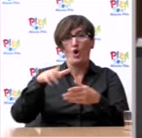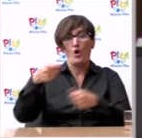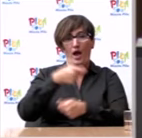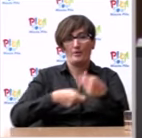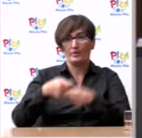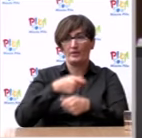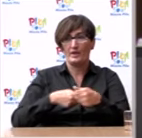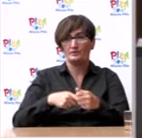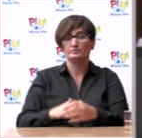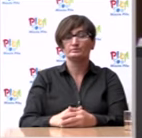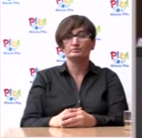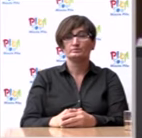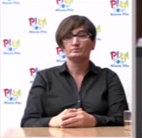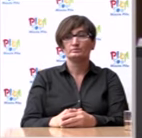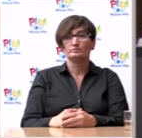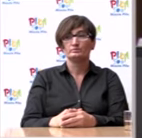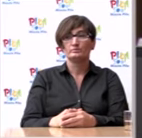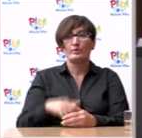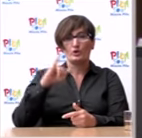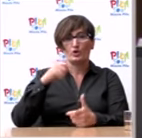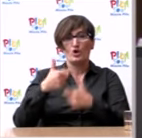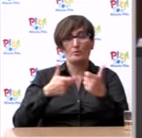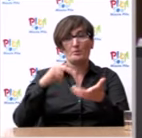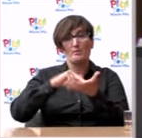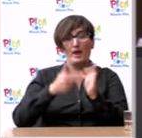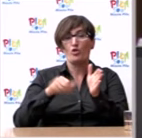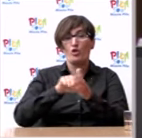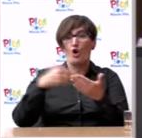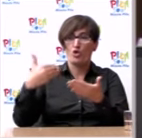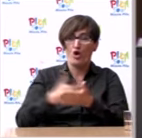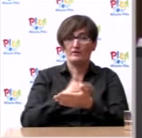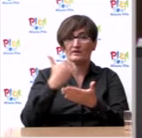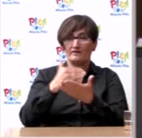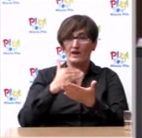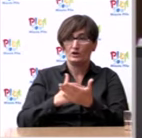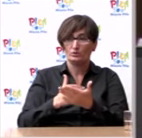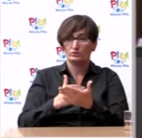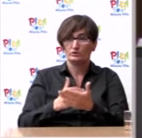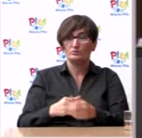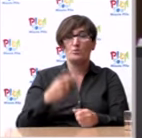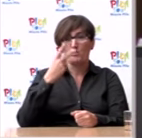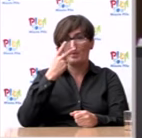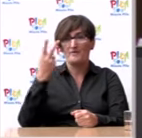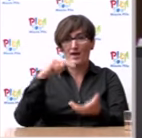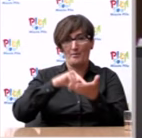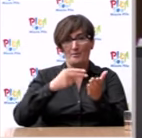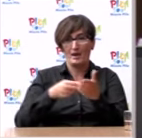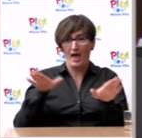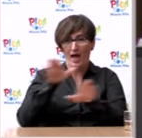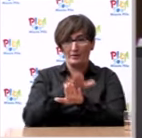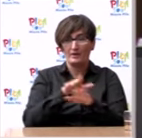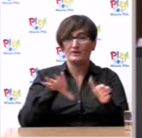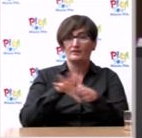teraz dostosowujemy ten plan do nowych warunków. Nakrywamy jeden plan dokładnie drugim w tych samych